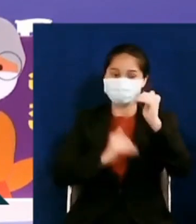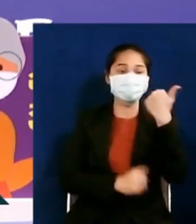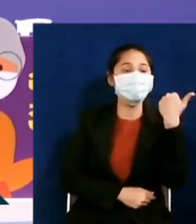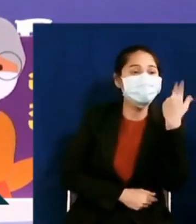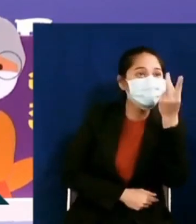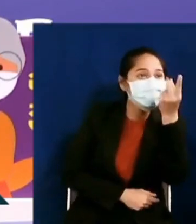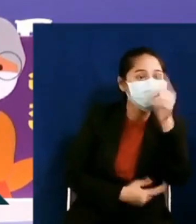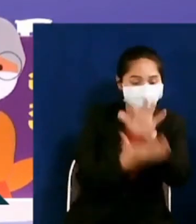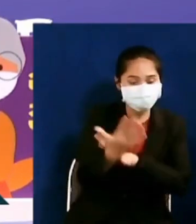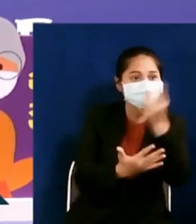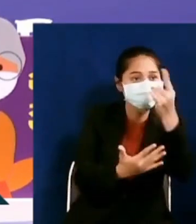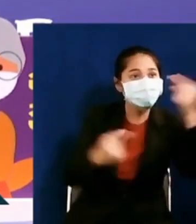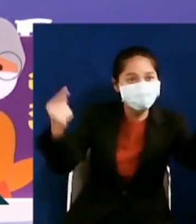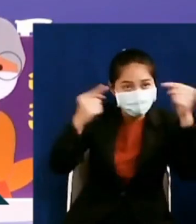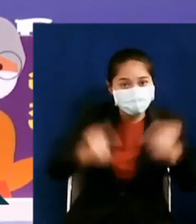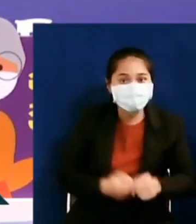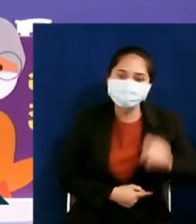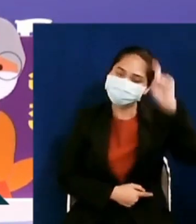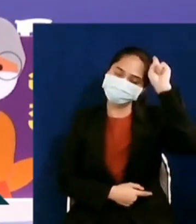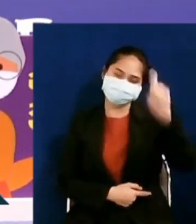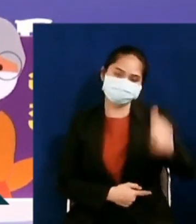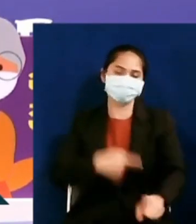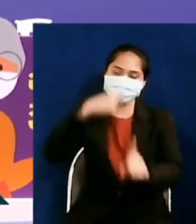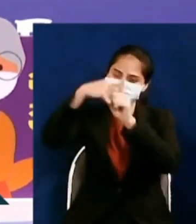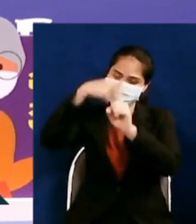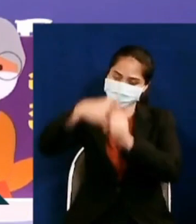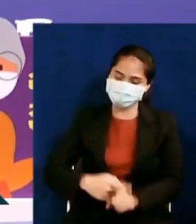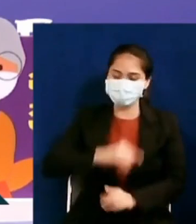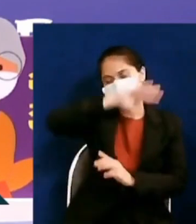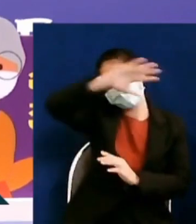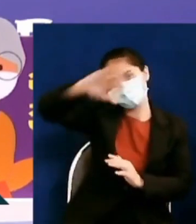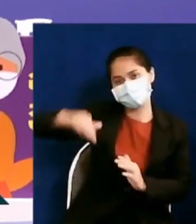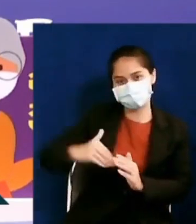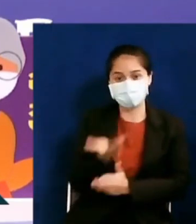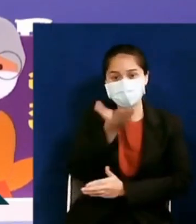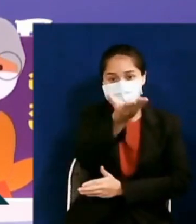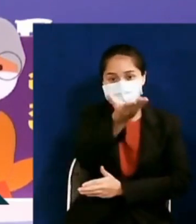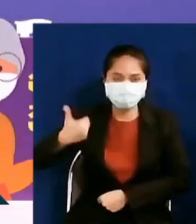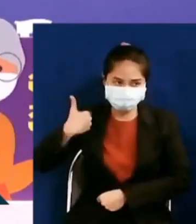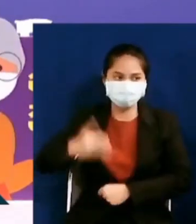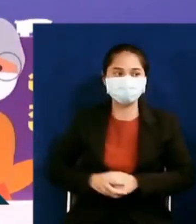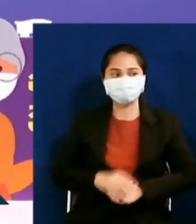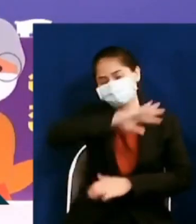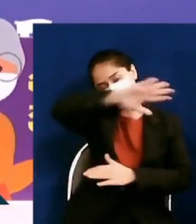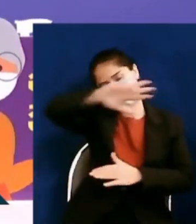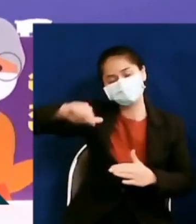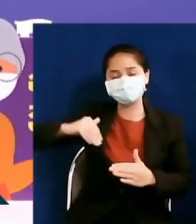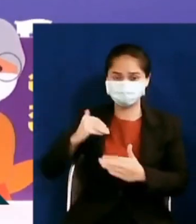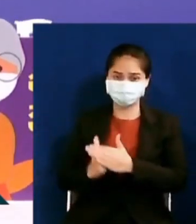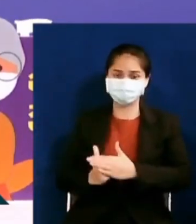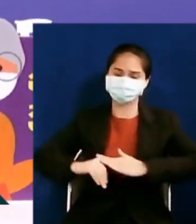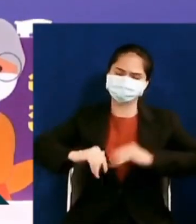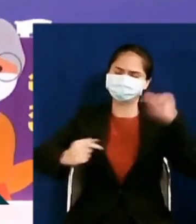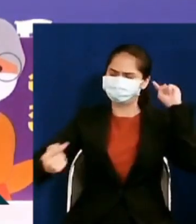ามันต้องผสมกันระหว่างที่รอน้ำยาตรวจเฉพาะนะอันนี้เป็นสูตรทางเทคนิคส่วนการตรวจ ATK จะจับไม่ได้แล้วหรือไม่ตร